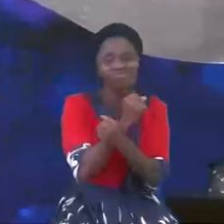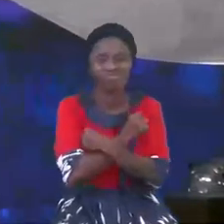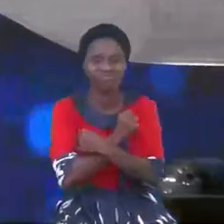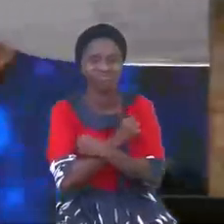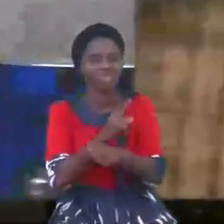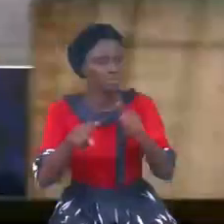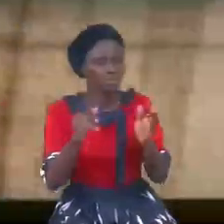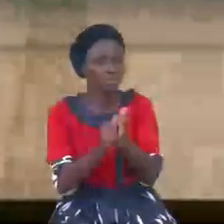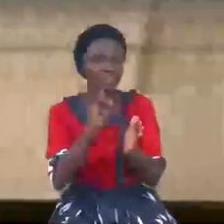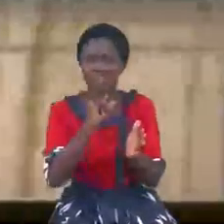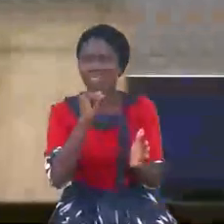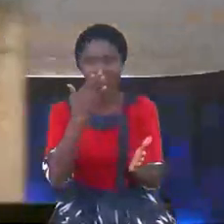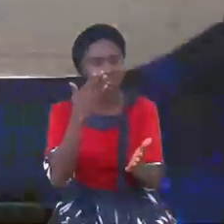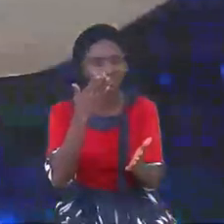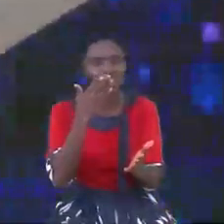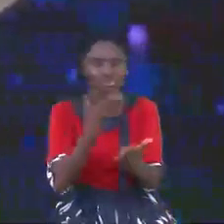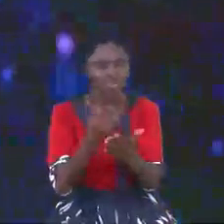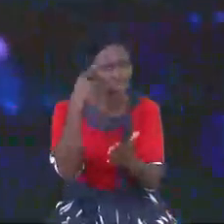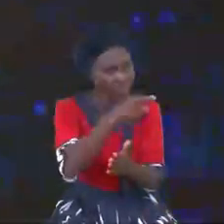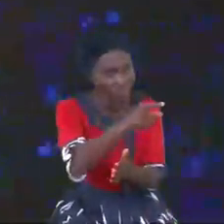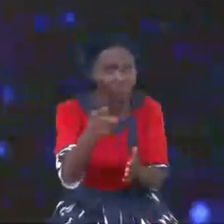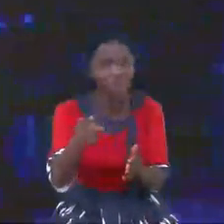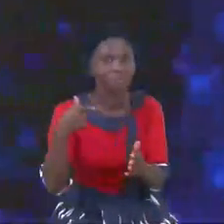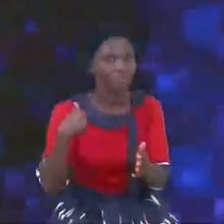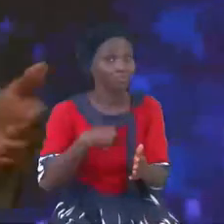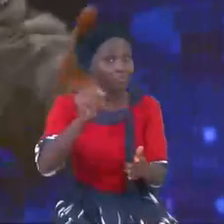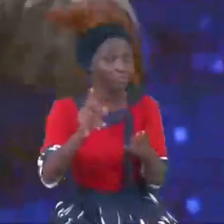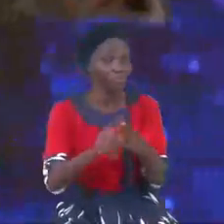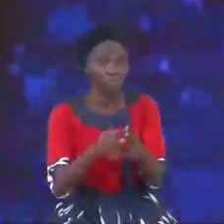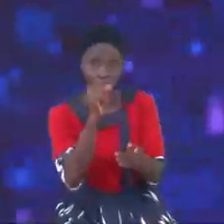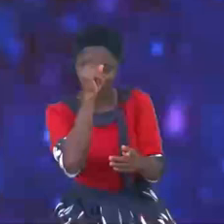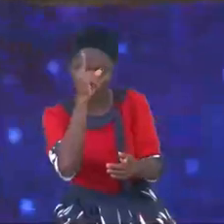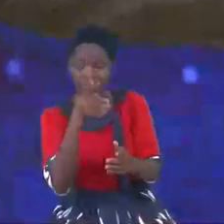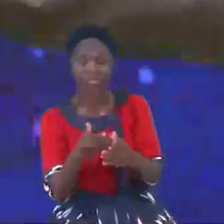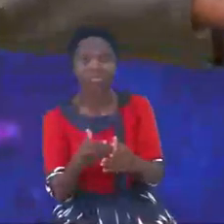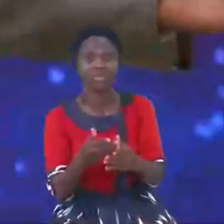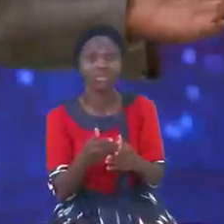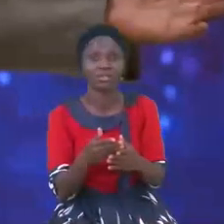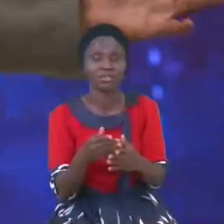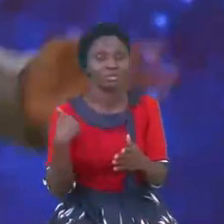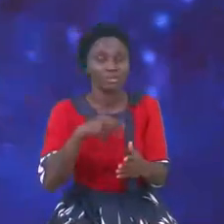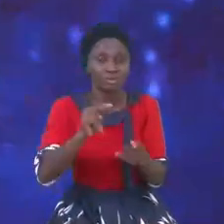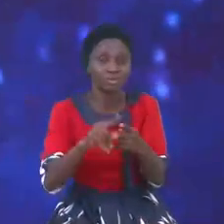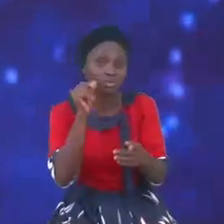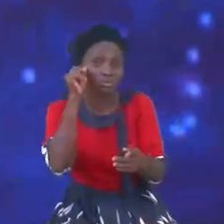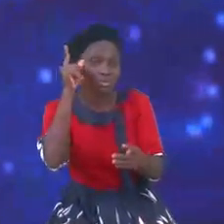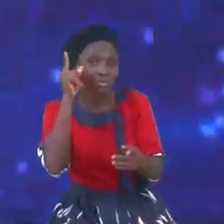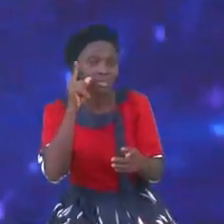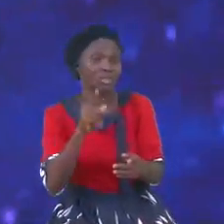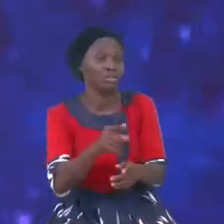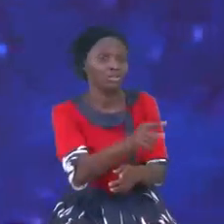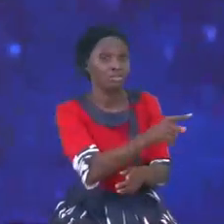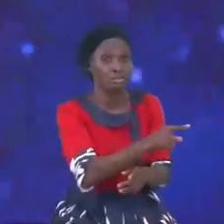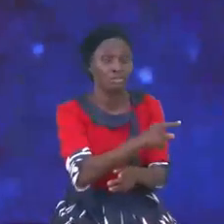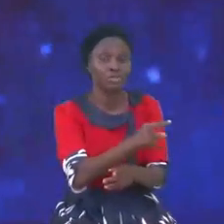comprendre la différence entre l'apôtre Paul et tous ces séducteurs qui vont